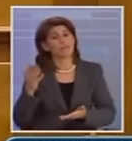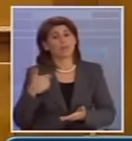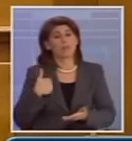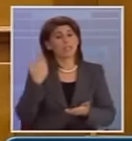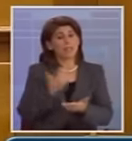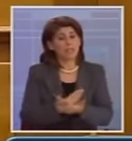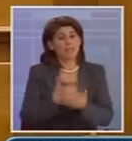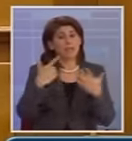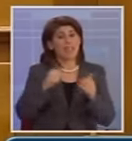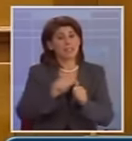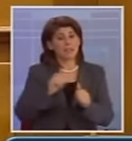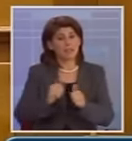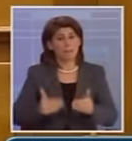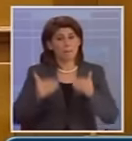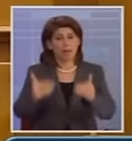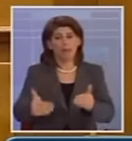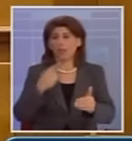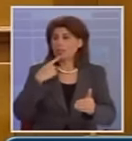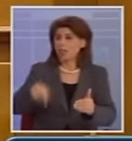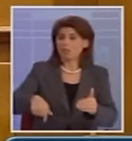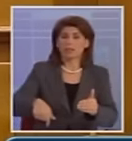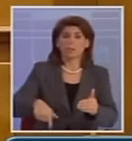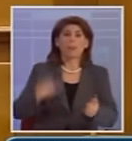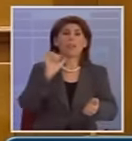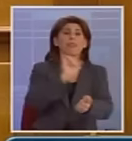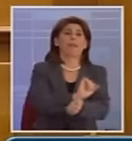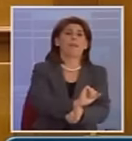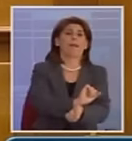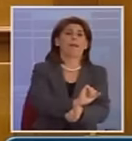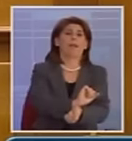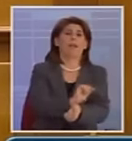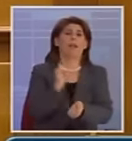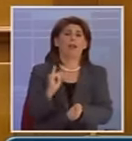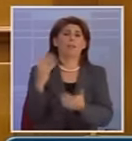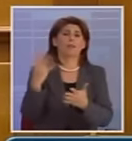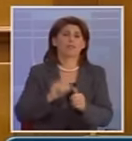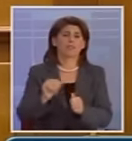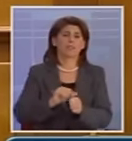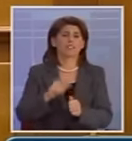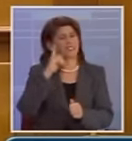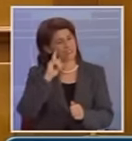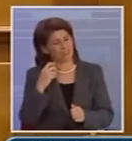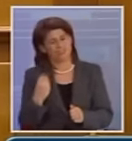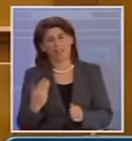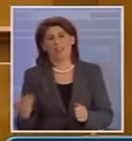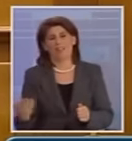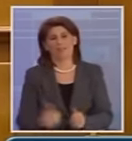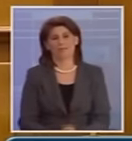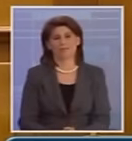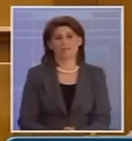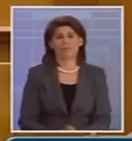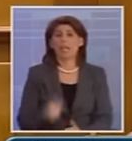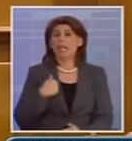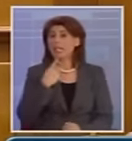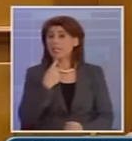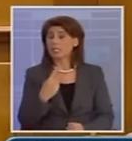παίρναμε 6 μήνες παράταση, θα μας λέγατε σήμερα ότι σας έχουμε δεμένα τα χέρια για άλλους 4 μήνες. Το ξέρουμε καλά αυτό. Και να σας πω και